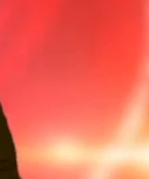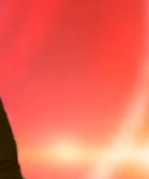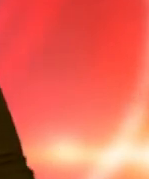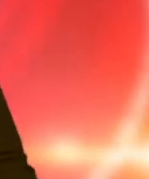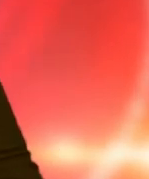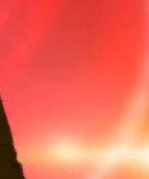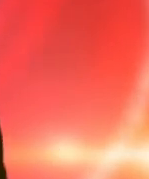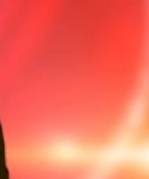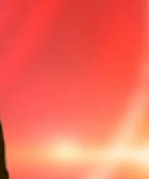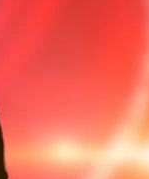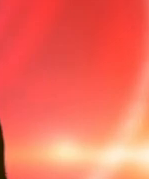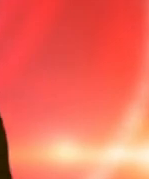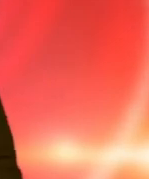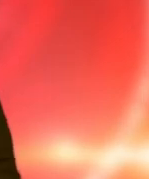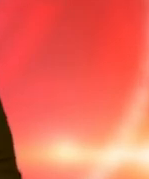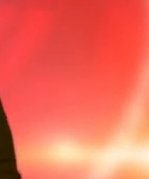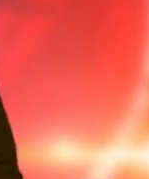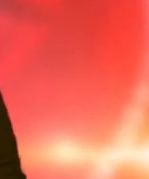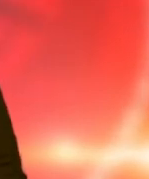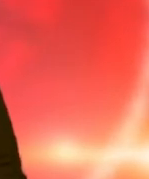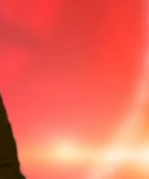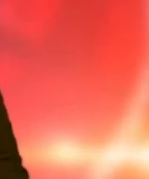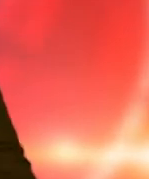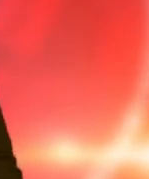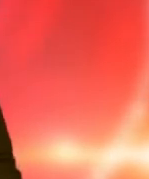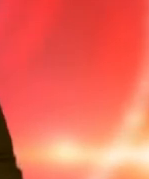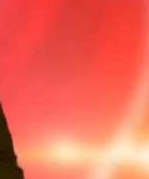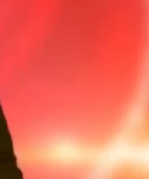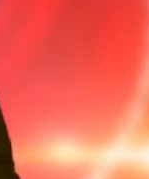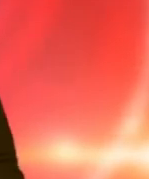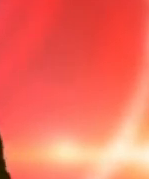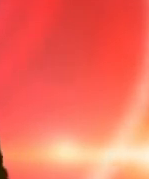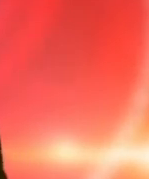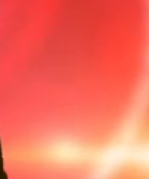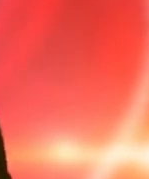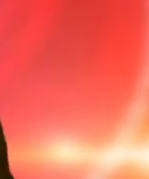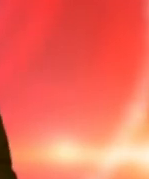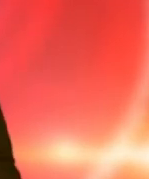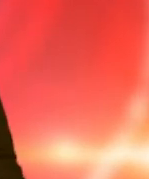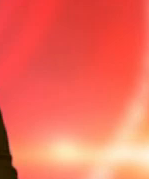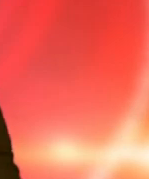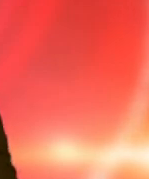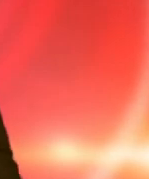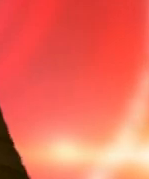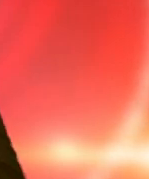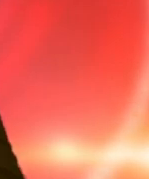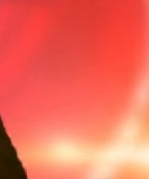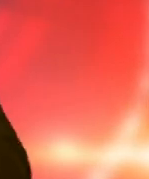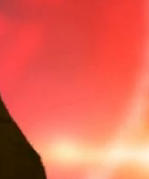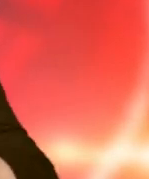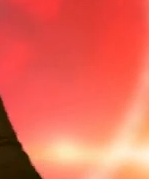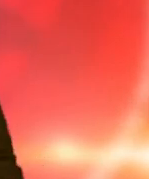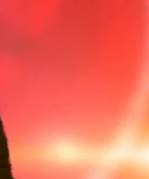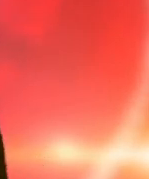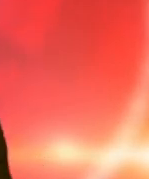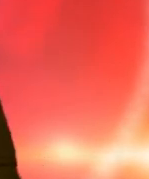Acțiunea a avut loc la Media TV Cimișlia, unde telespectatorii au avut posibilitatea de a viziona în direct extragerea tichetelor